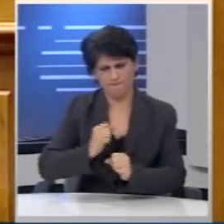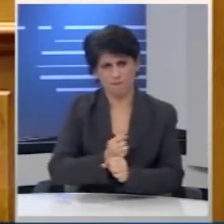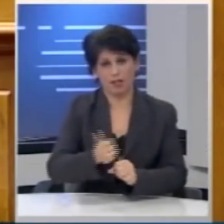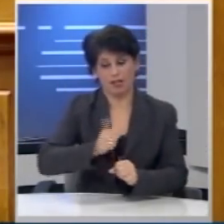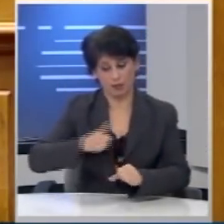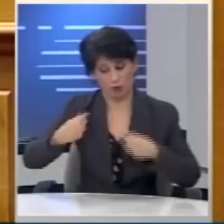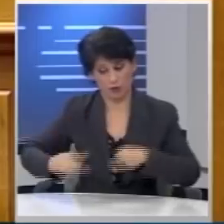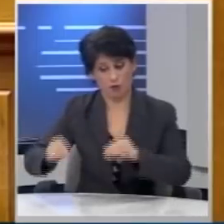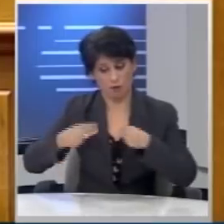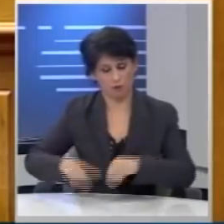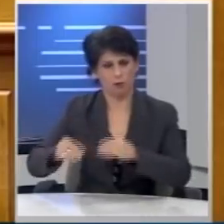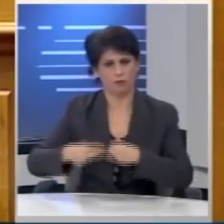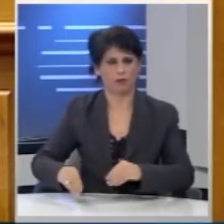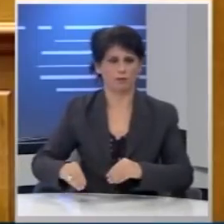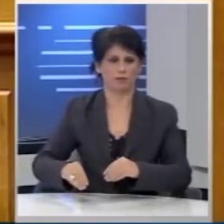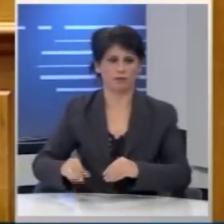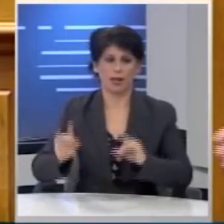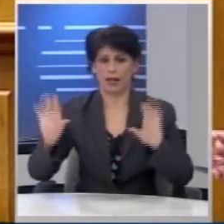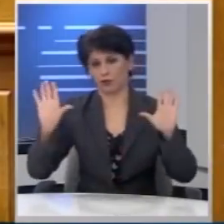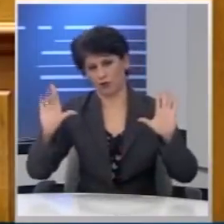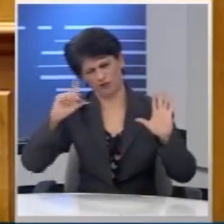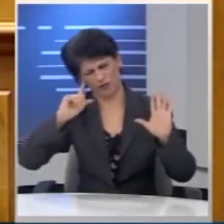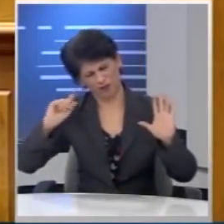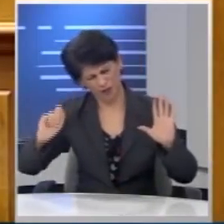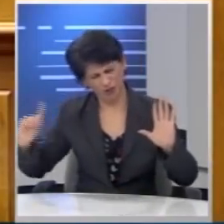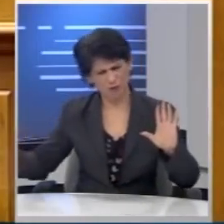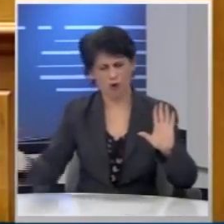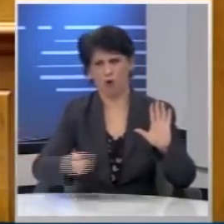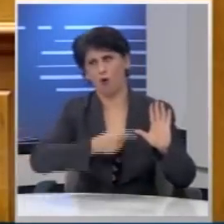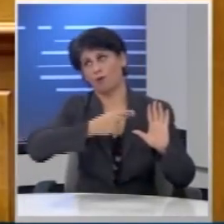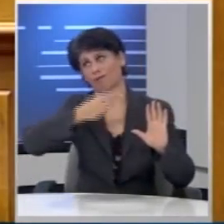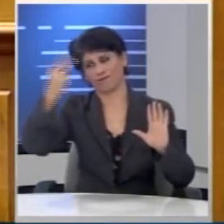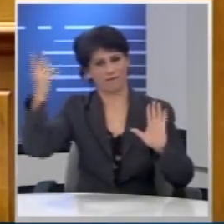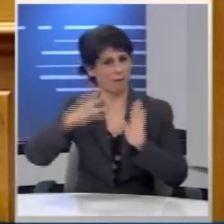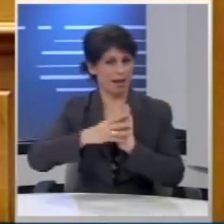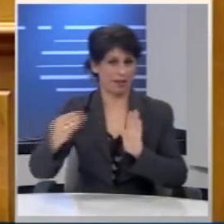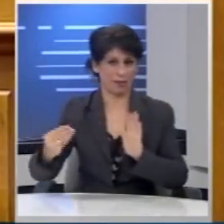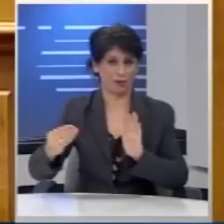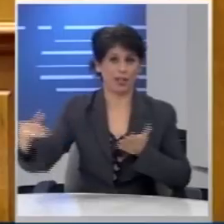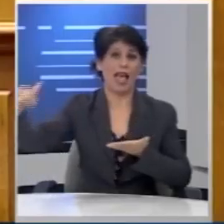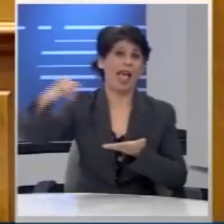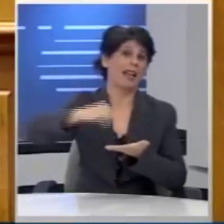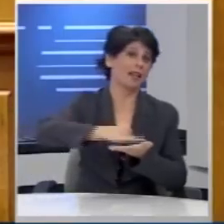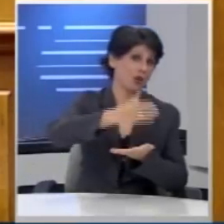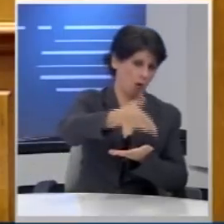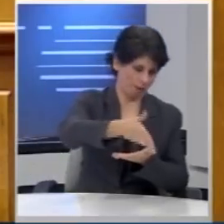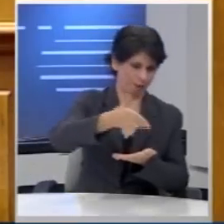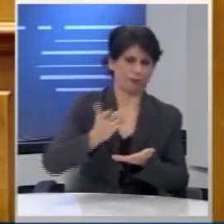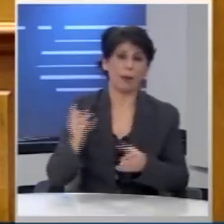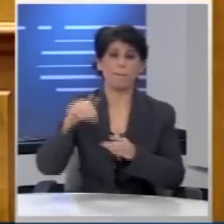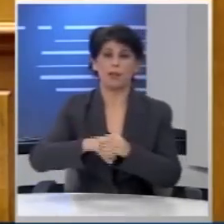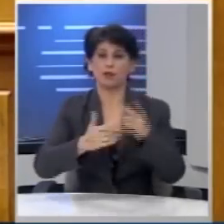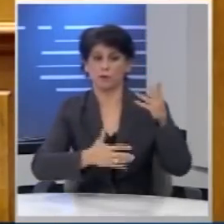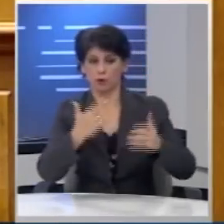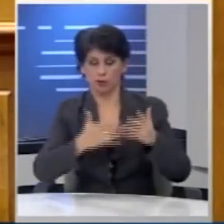στις ιδιωτικοποιήσεις. Πέραν του πασίγνωστου και εμβληματικού παραδείγματος του ελληνικού, έχετε βάλει μέσα